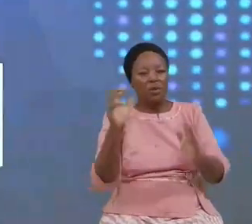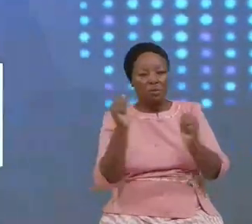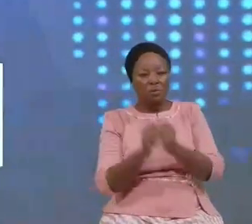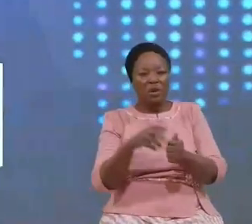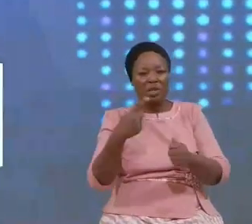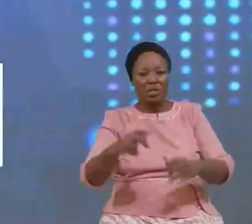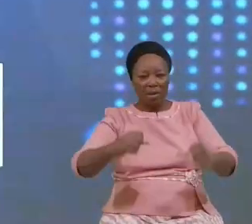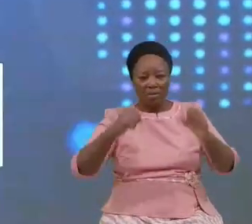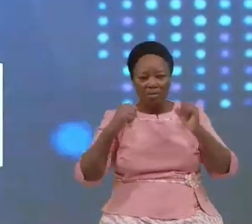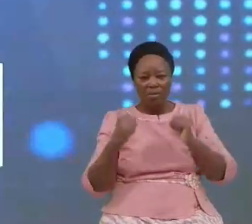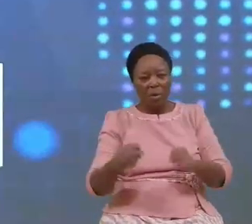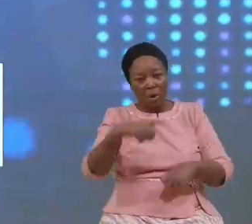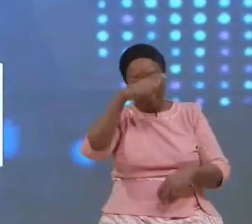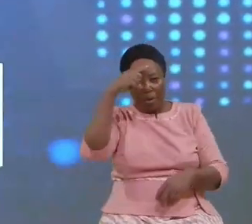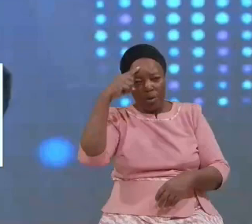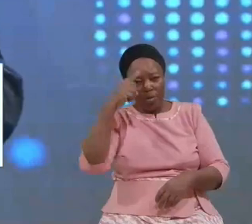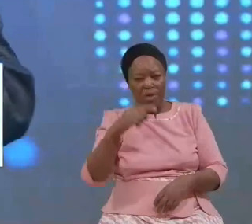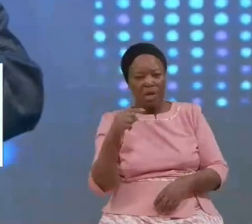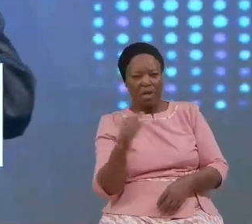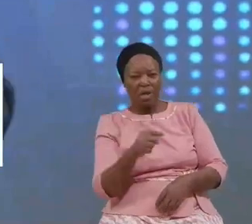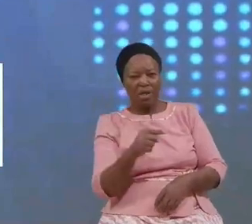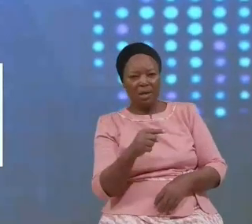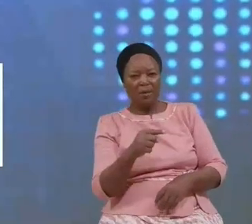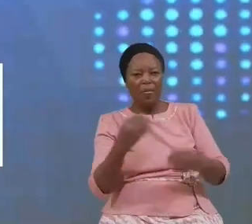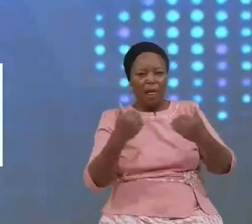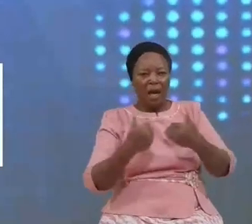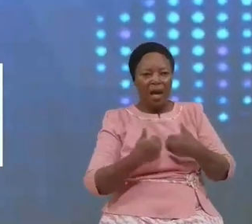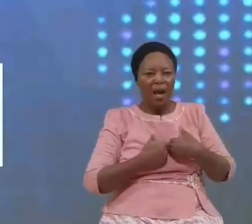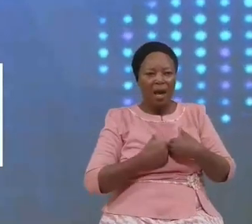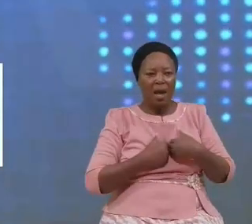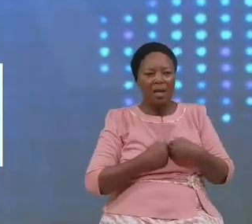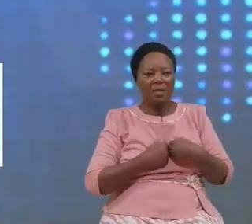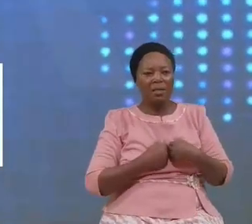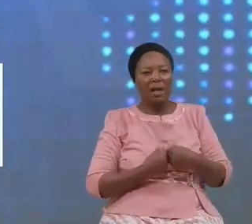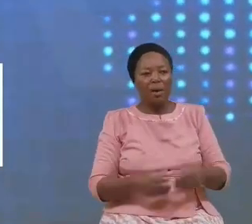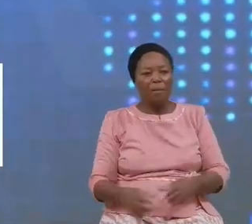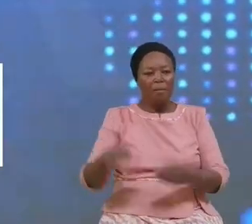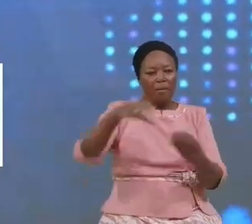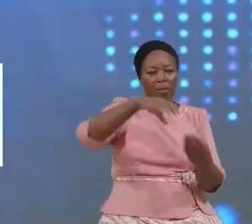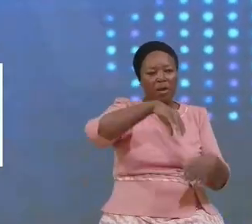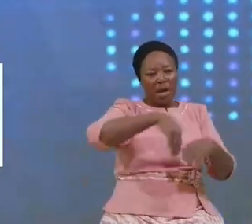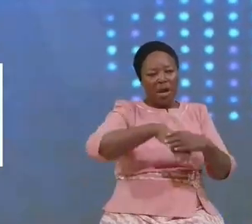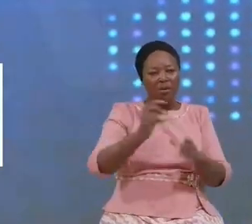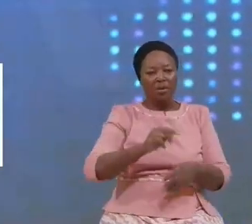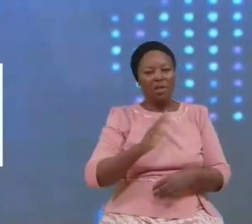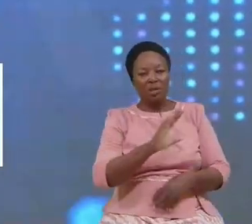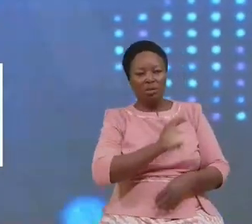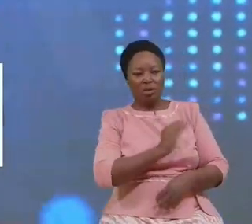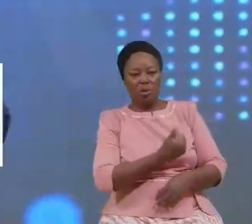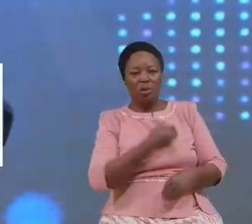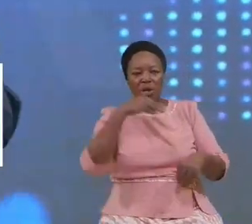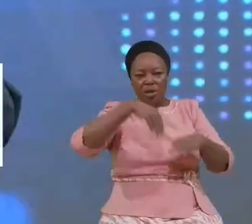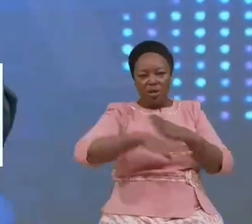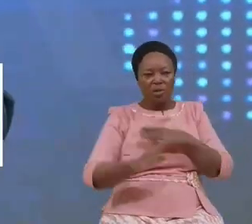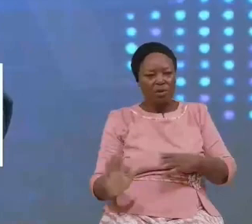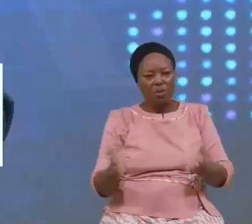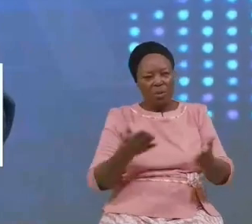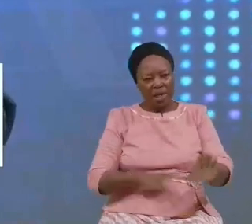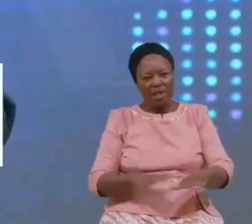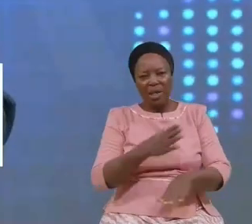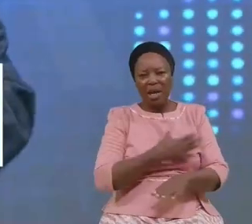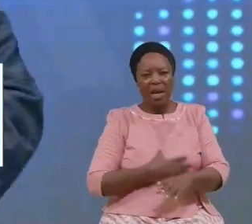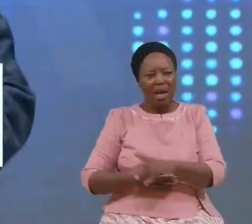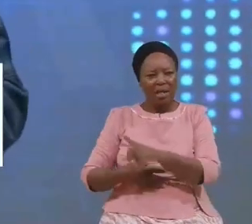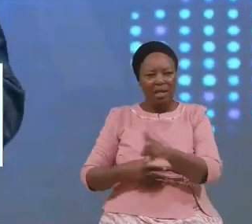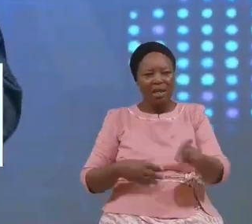parce qu'il s'est livré lui-même à la mort et qu'il a été mis au nombre